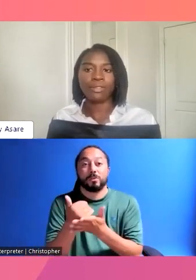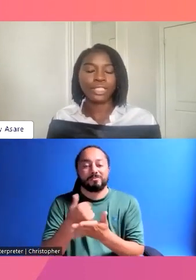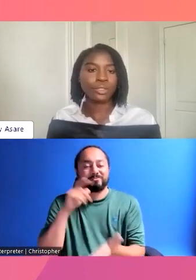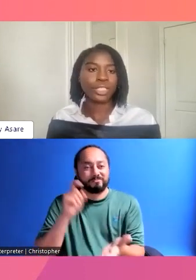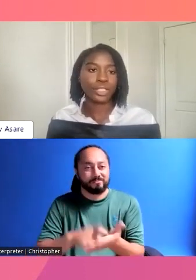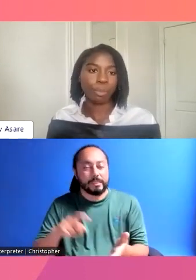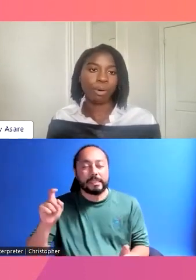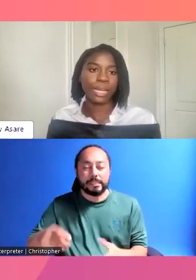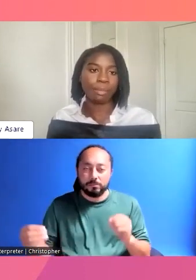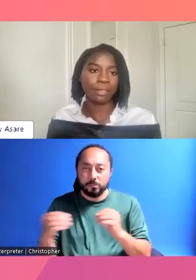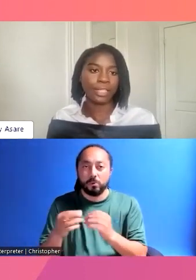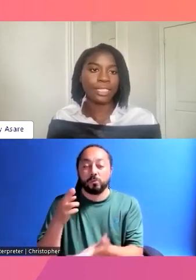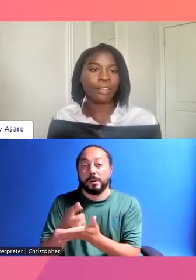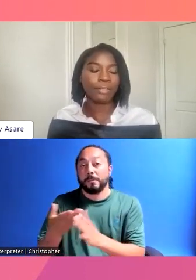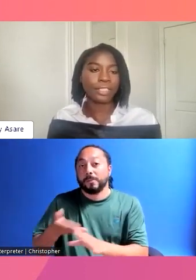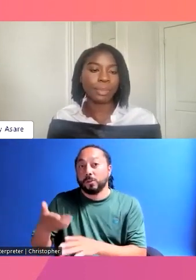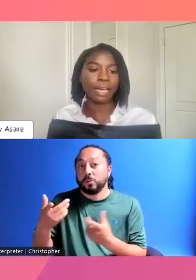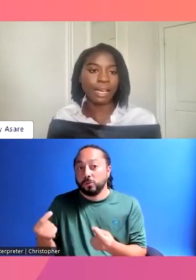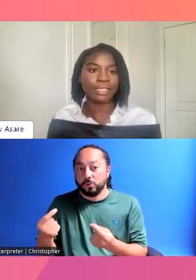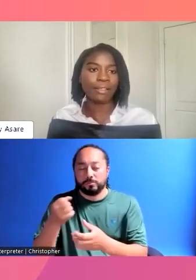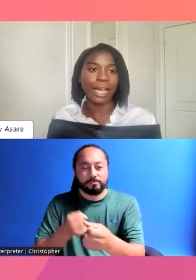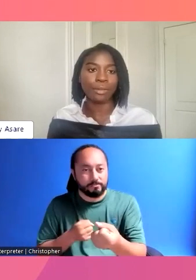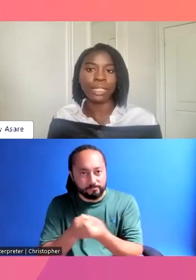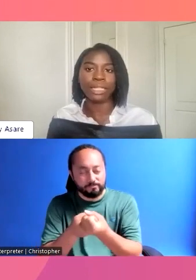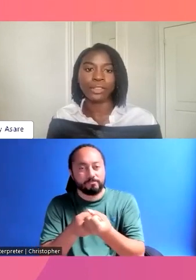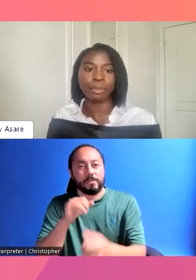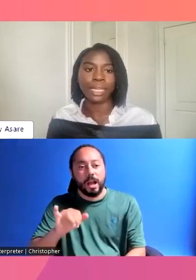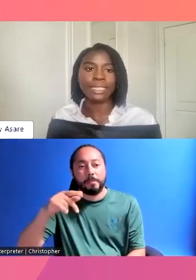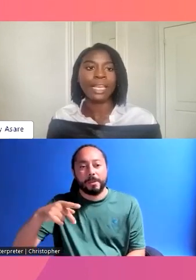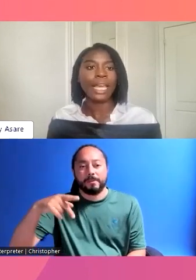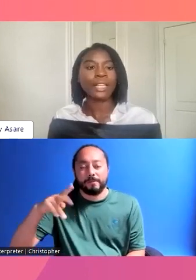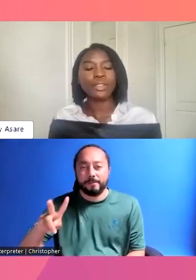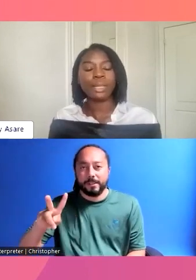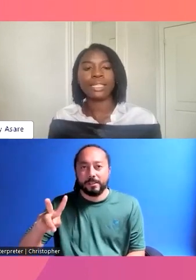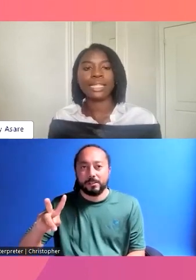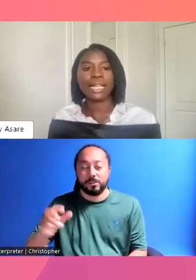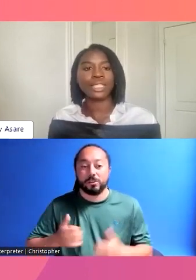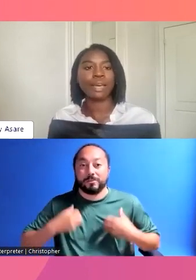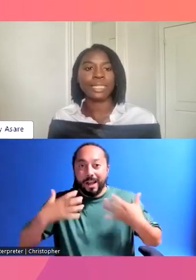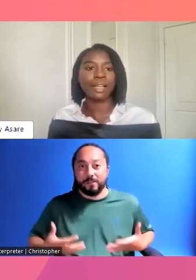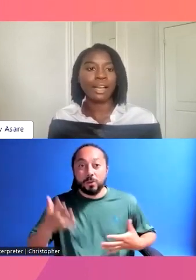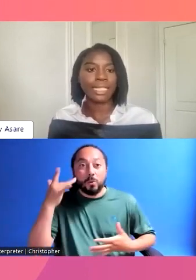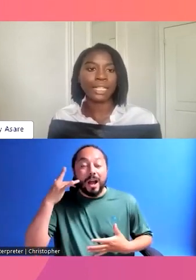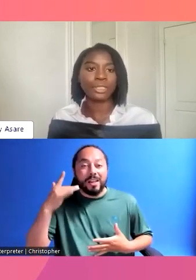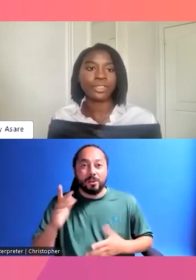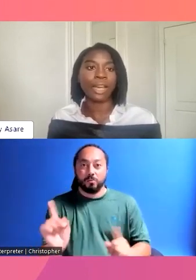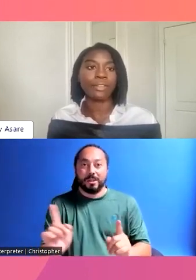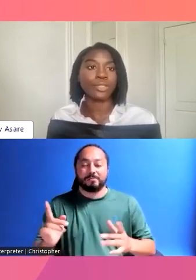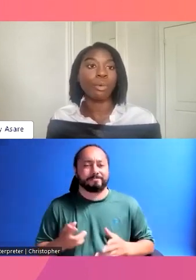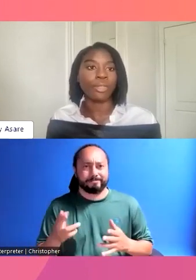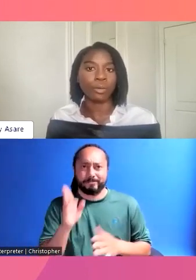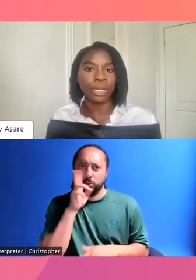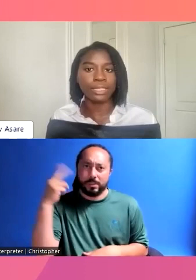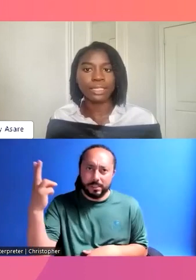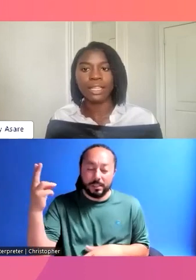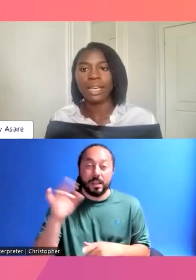examen, c'est qu'il y a un besoin reconnu de professionnels de la réadaptation pour soutenir les survivantes de violences conjugales en raison